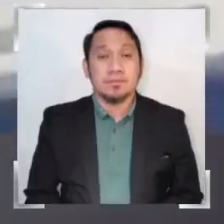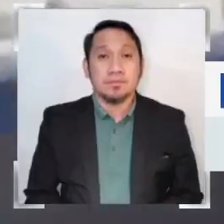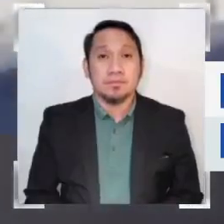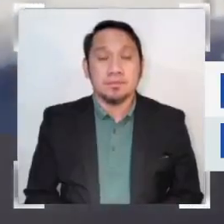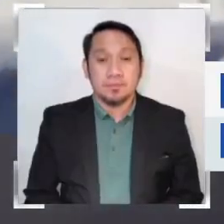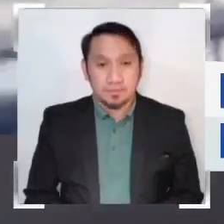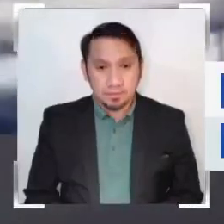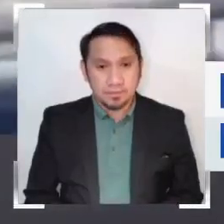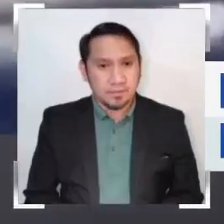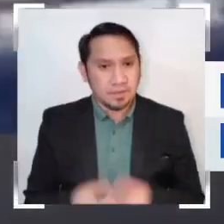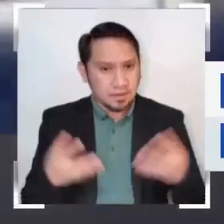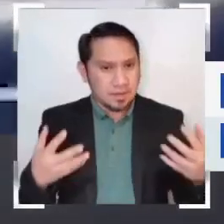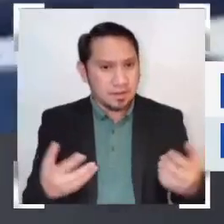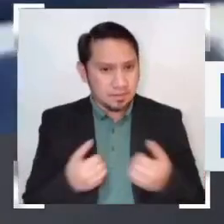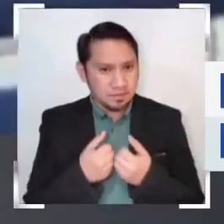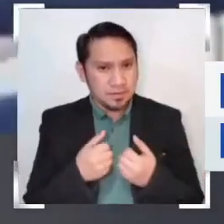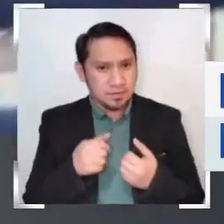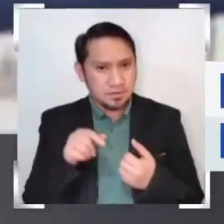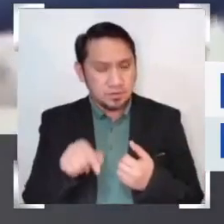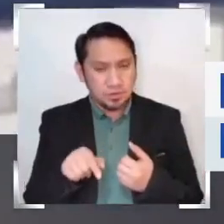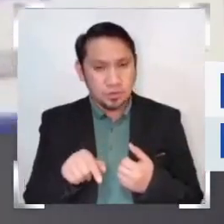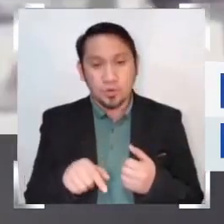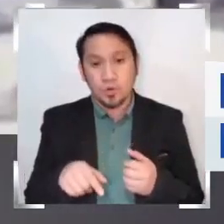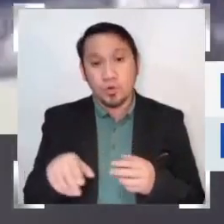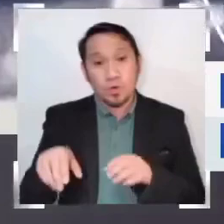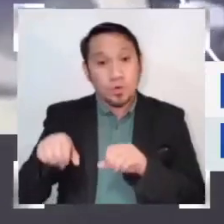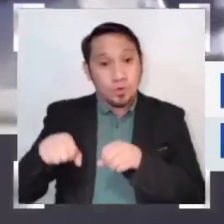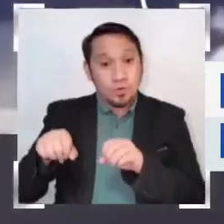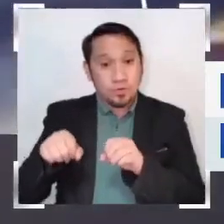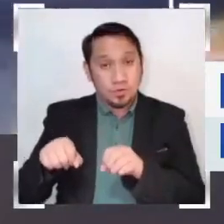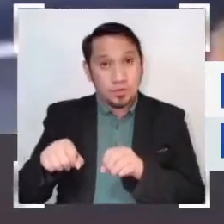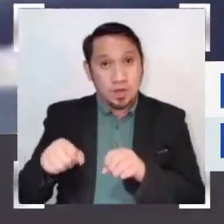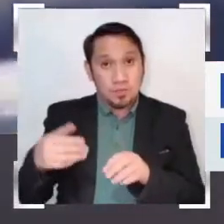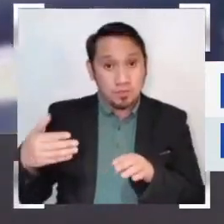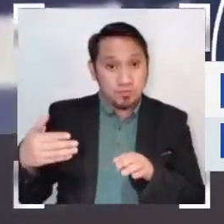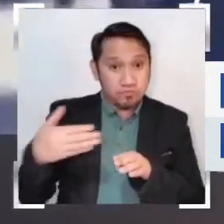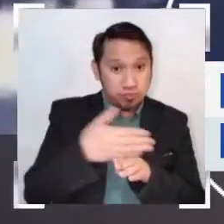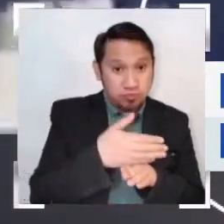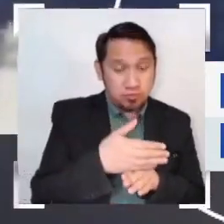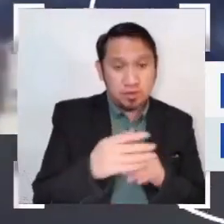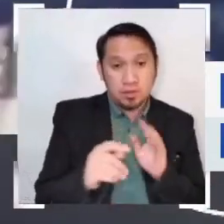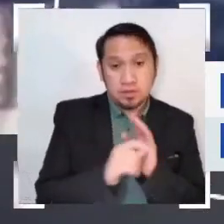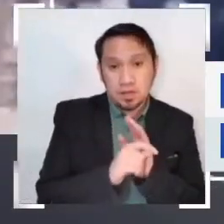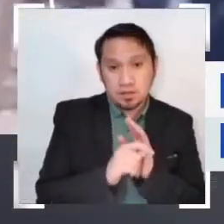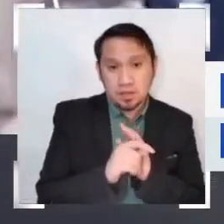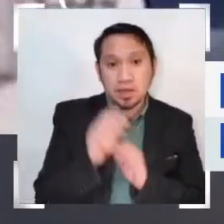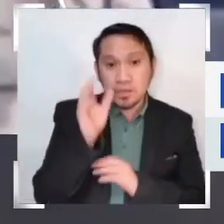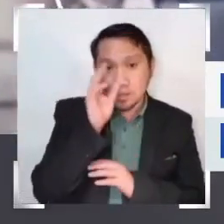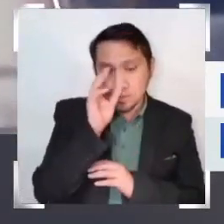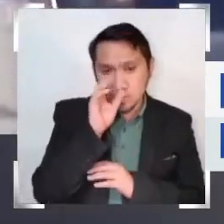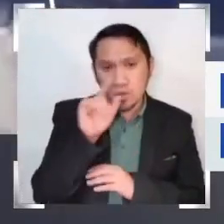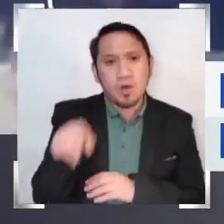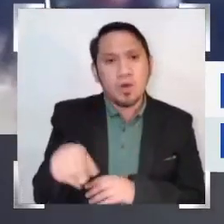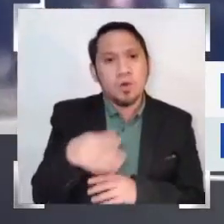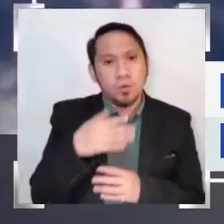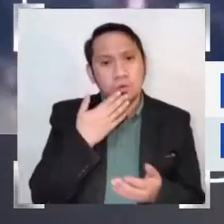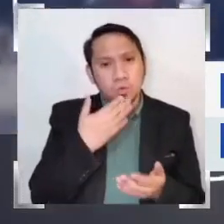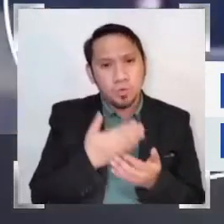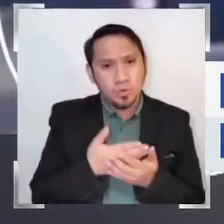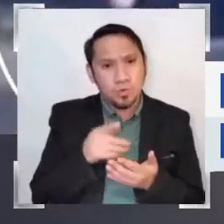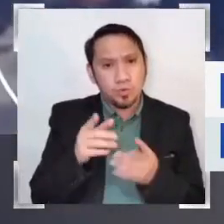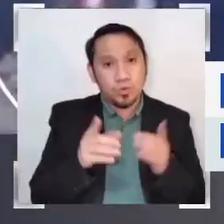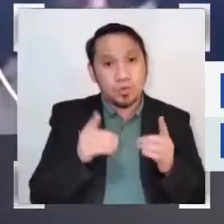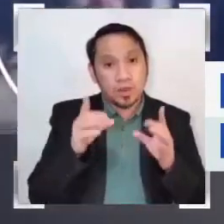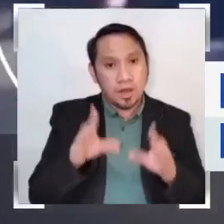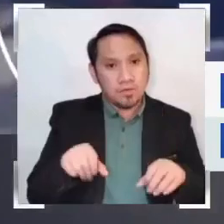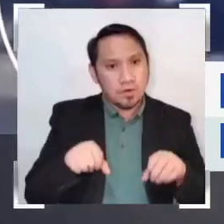Nabangga at nagulungan ng truck ang isang motorcycle rider sa Mandawi City sa Cebu. Maswerteng nakaligtas ang rider. Nagpapagaling na siya sa